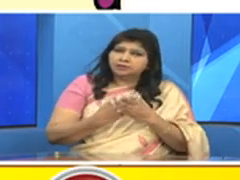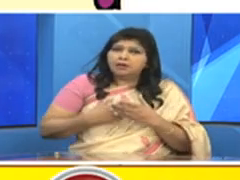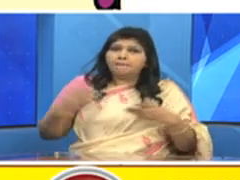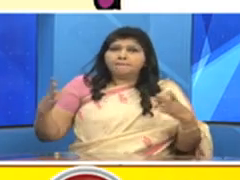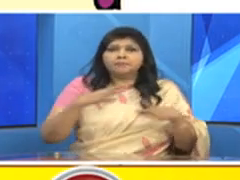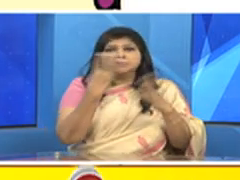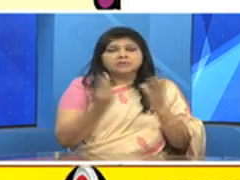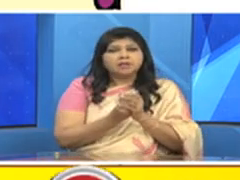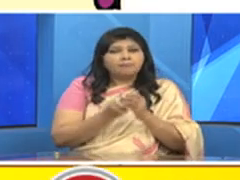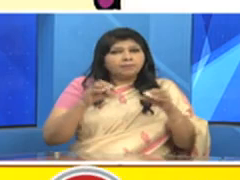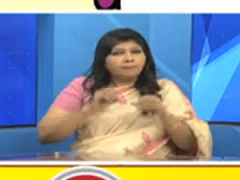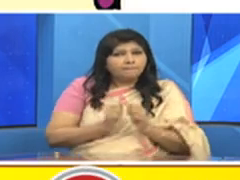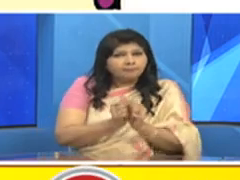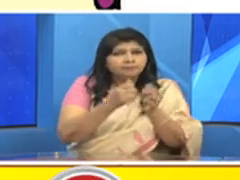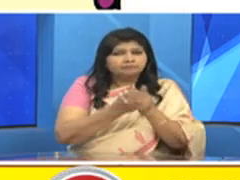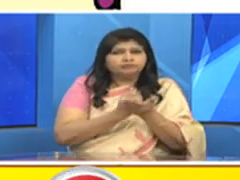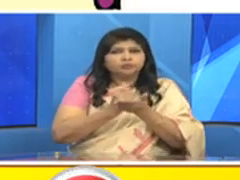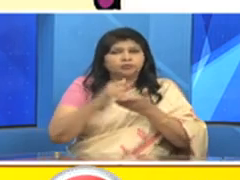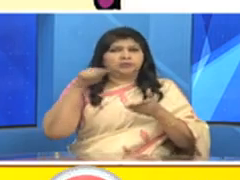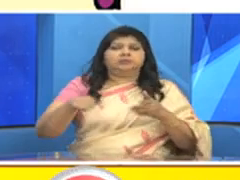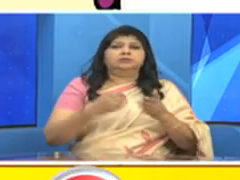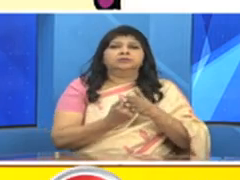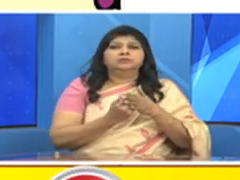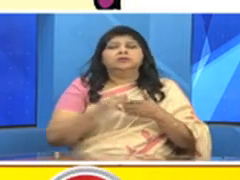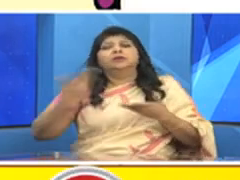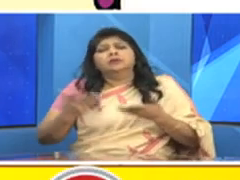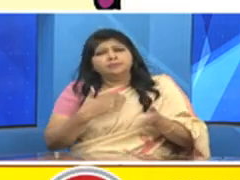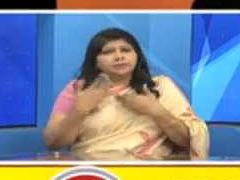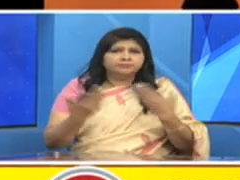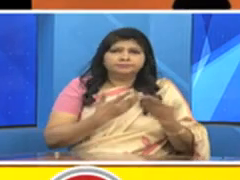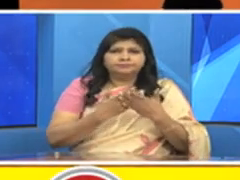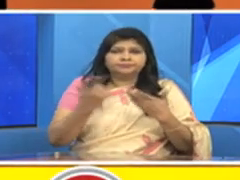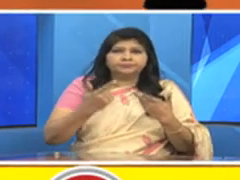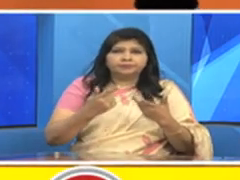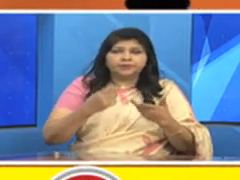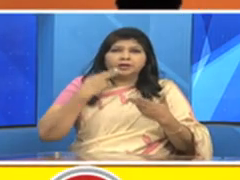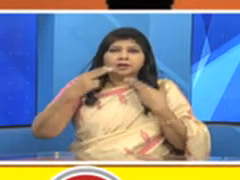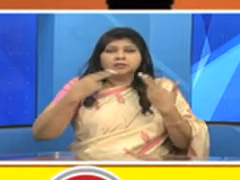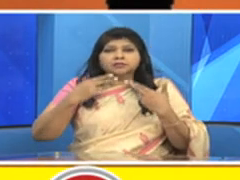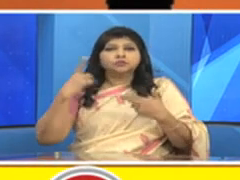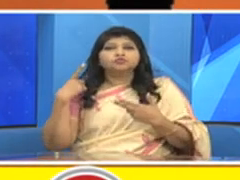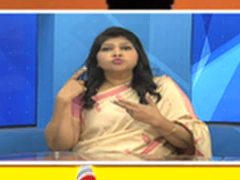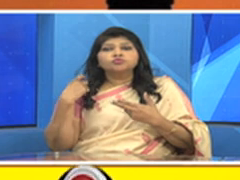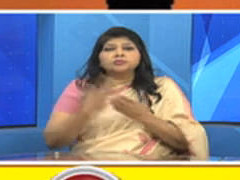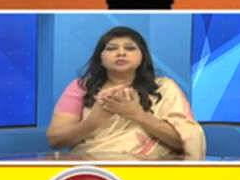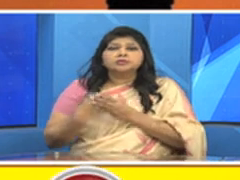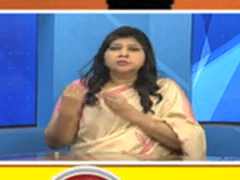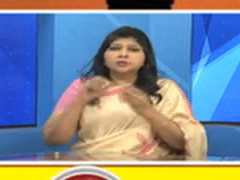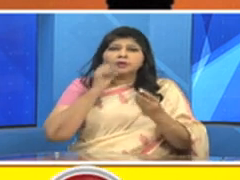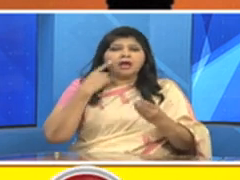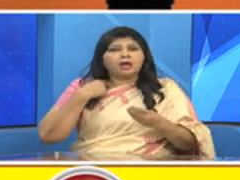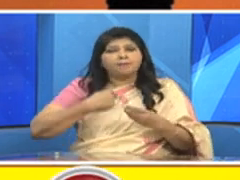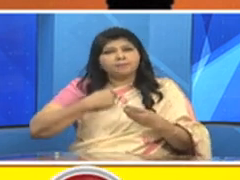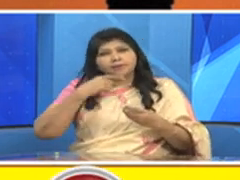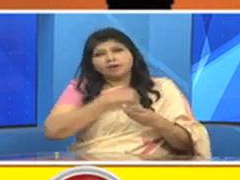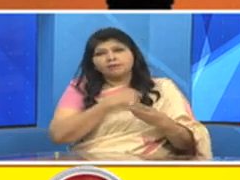मिलकर ढेर सारे प्रयास भी किए हैं। कभी हमने संदेश टू सोल्जर्स के साथ अपने जवानों